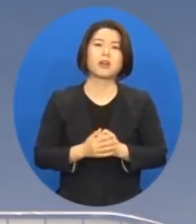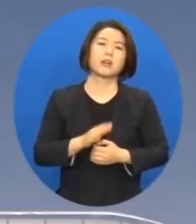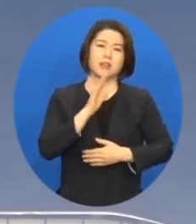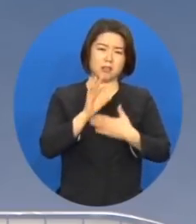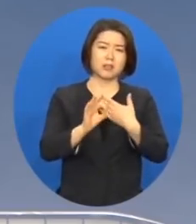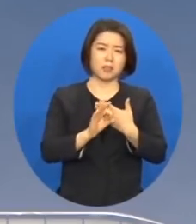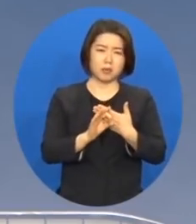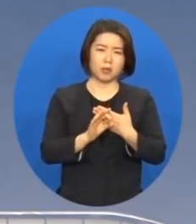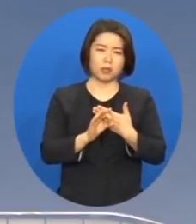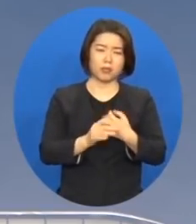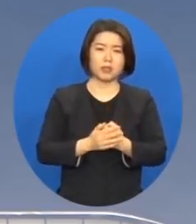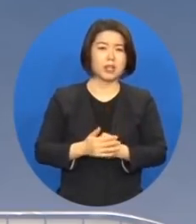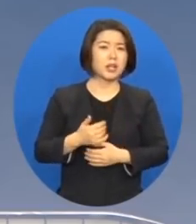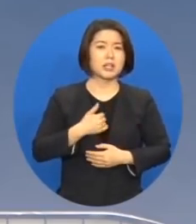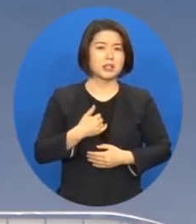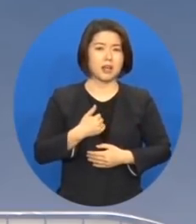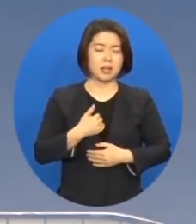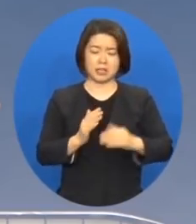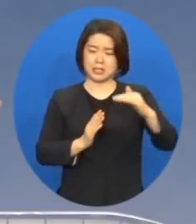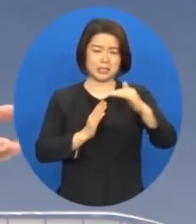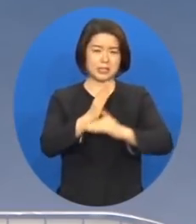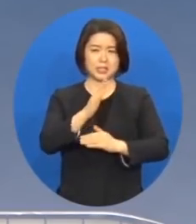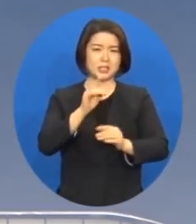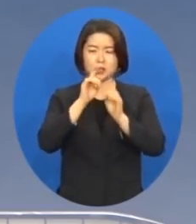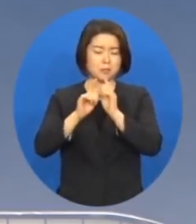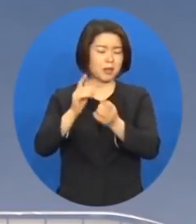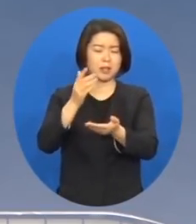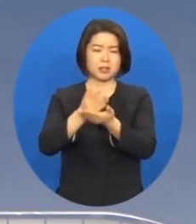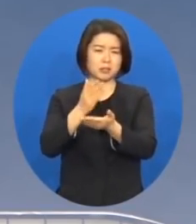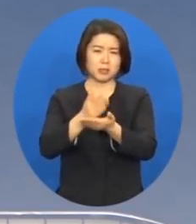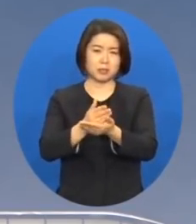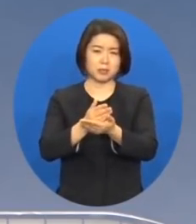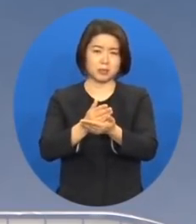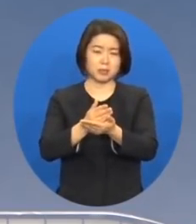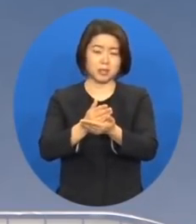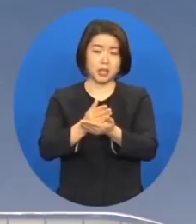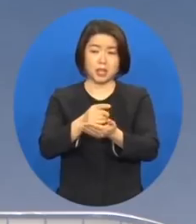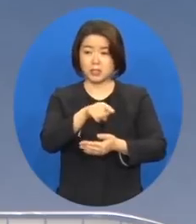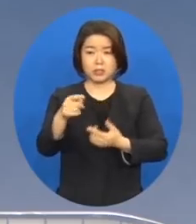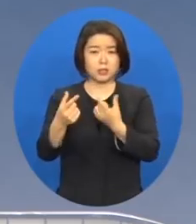그렇다면 저를 지나치다고 말할 사람 아무도 없을 거예요.